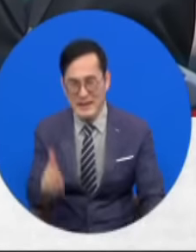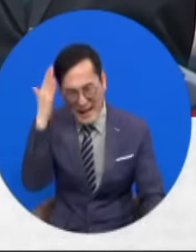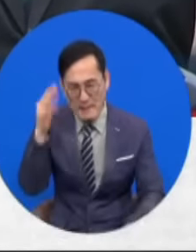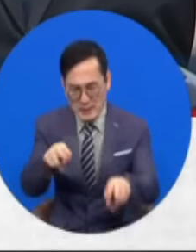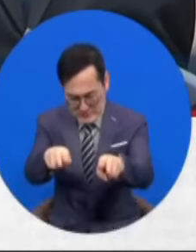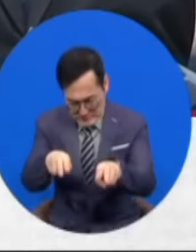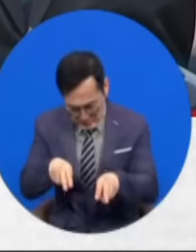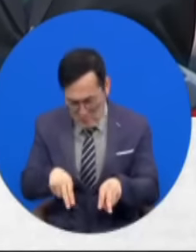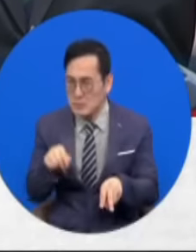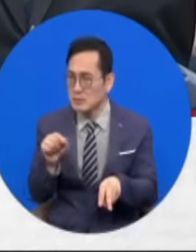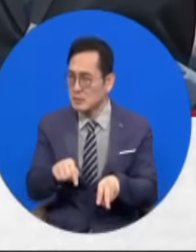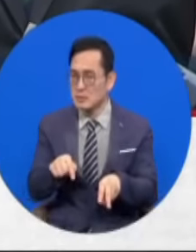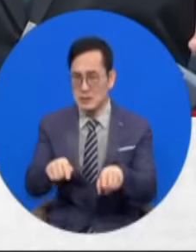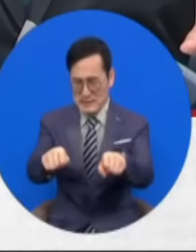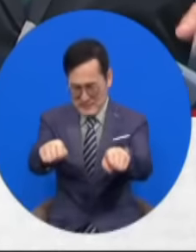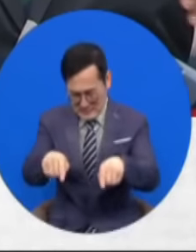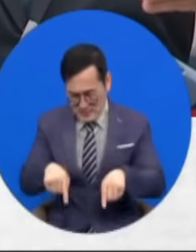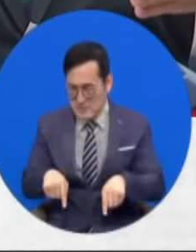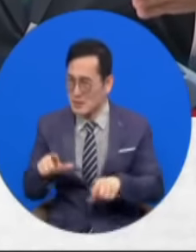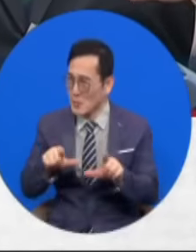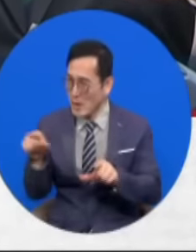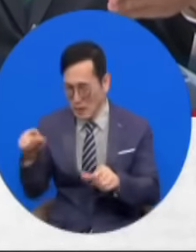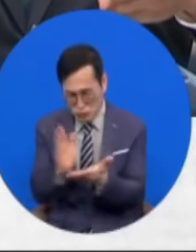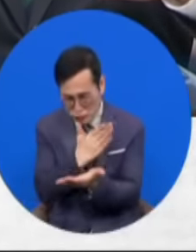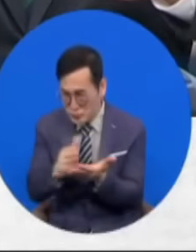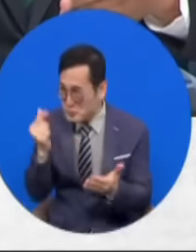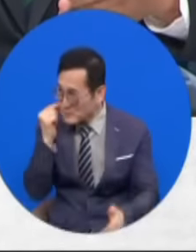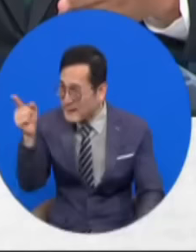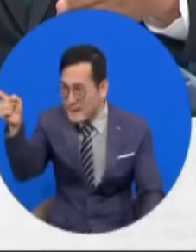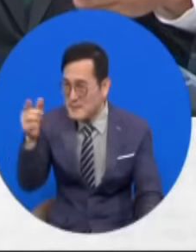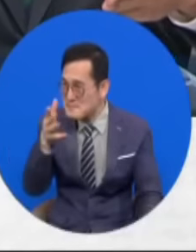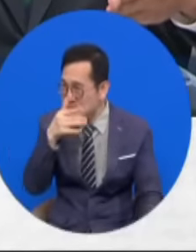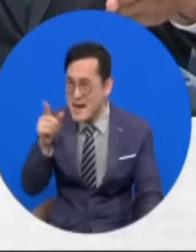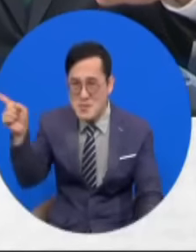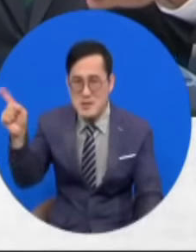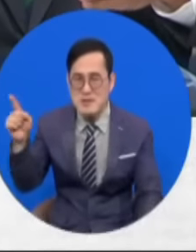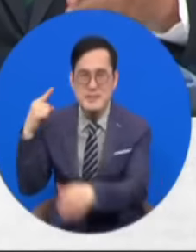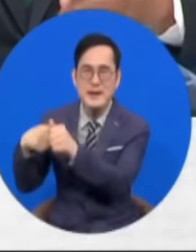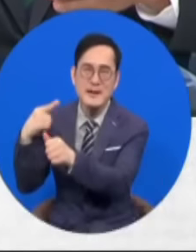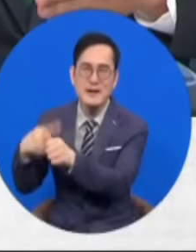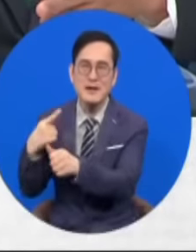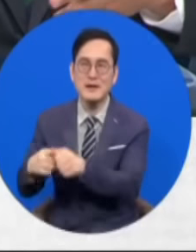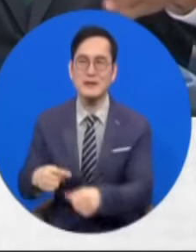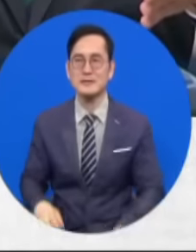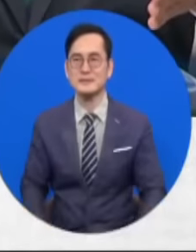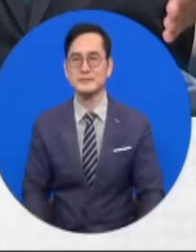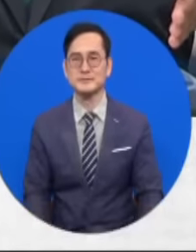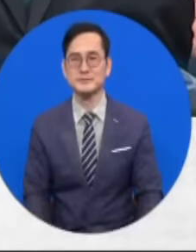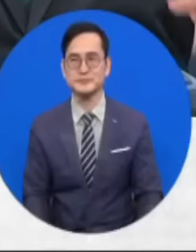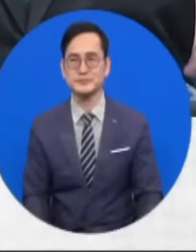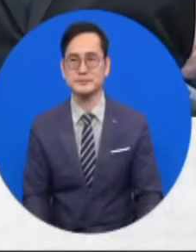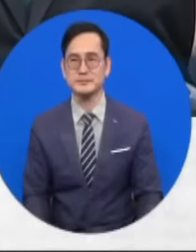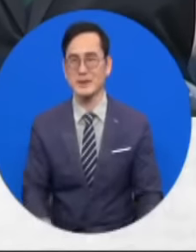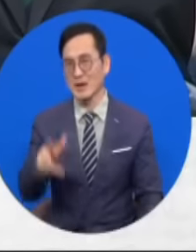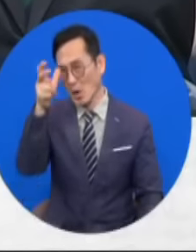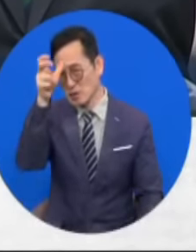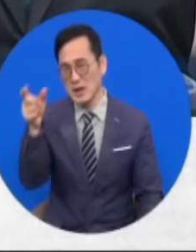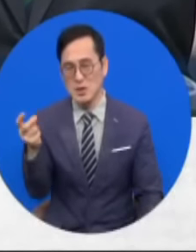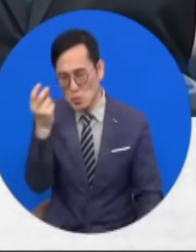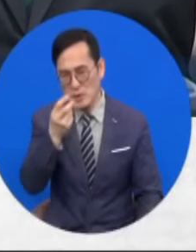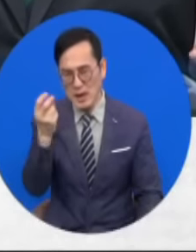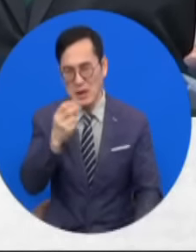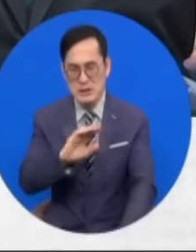발표를 믿겠습니까이 경찰이 이런 거에 대해서 저는 왜 오인 했는지 이거에 대해서 명백이 따지면서 또 책임자에 대한 뭐 처벌